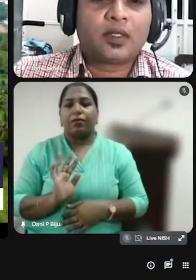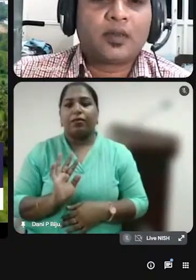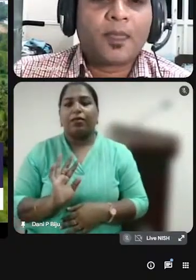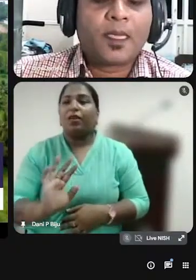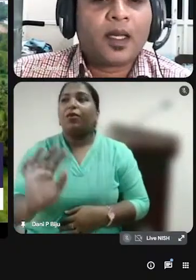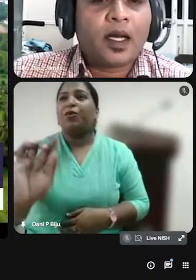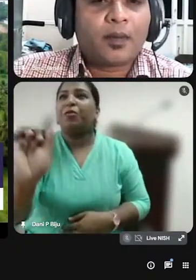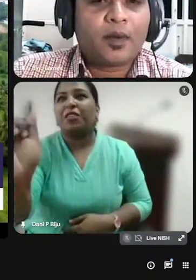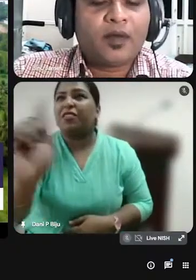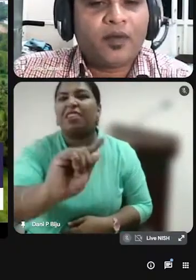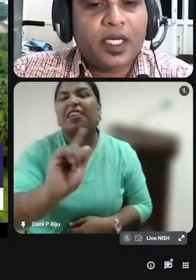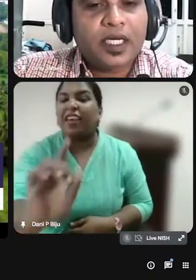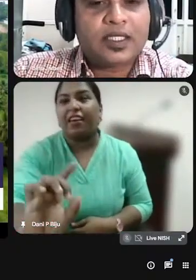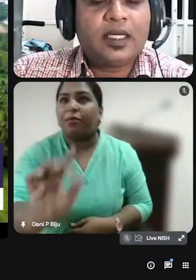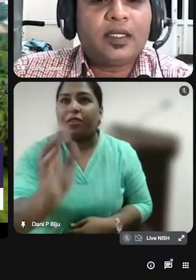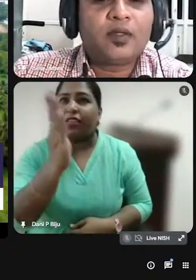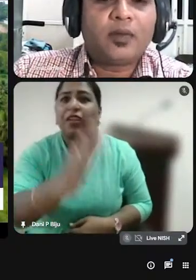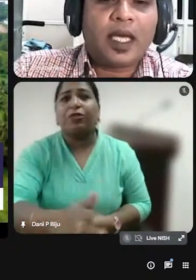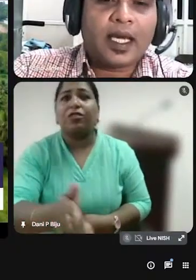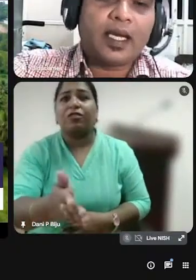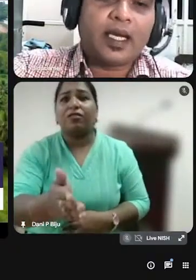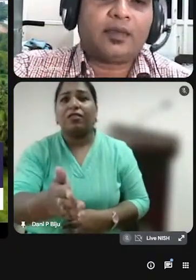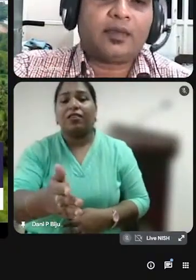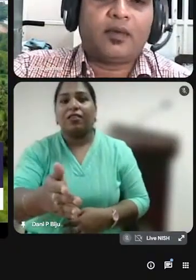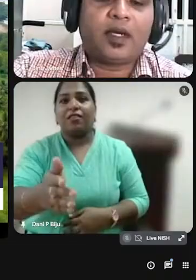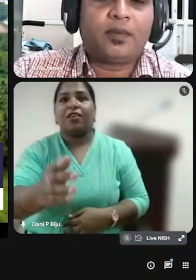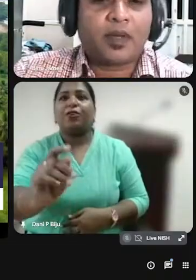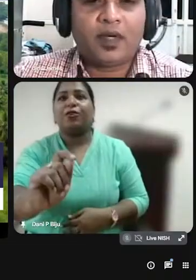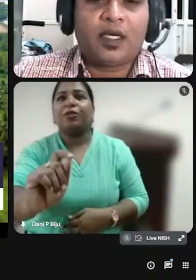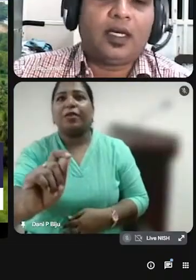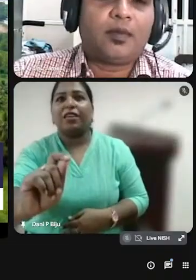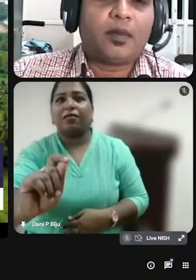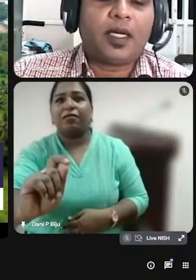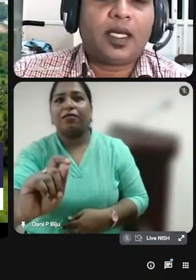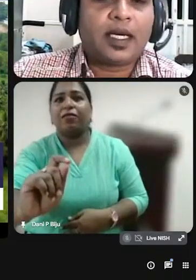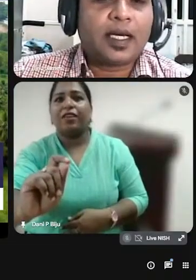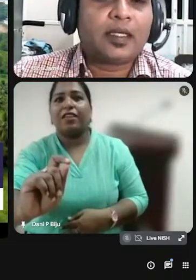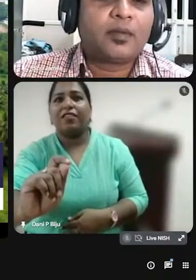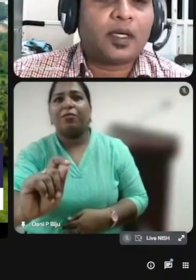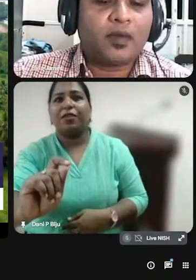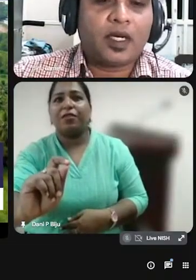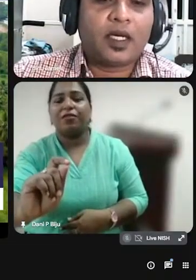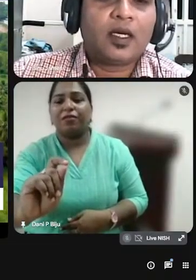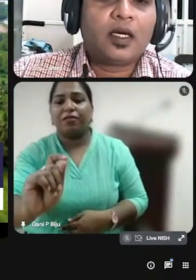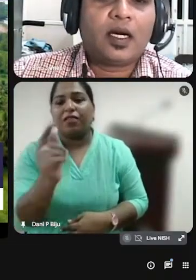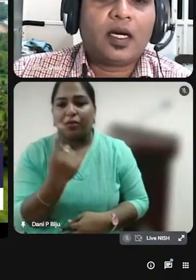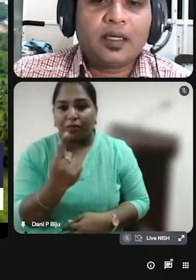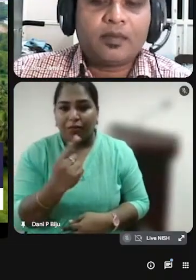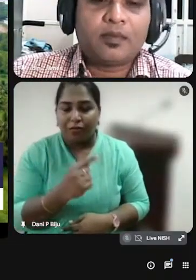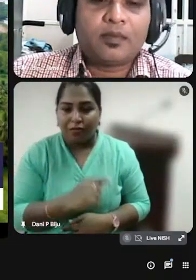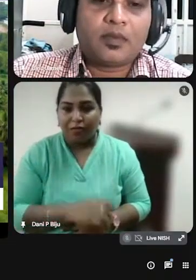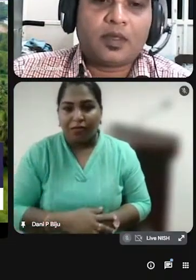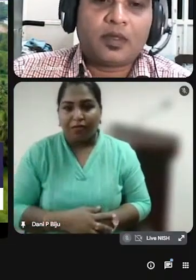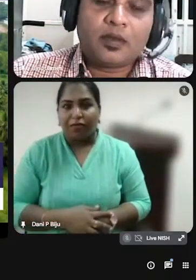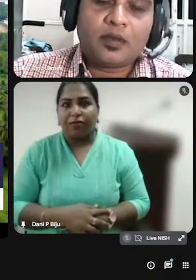ഉണ്ടാകാവുന്നത്. അപ്പോൾ വീഴ്ചയിൽ നിന്നും എങ്ങനെ നമുക്ക് ഇവരെ പ്രിവെന്റ് ചെയ്യാം, അല്ലെങ്കിൽ എങ്ങനെ നമുക്ക് ഇവരെ